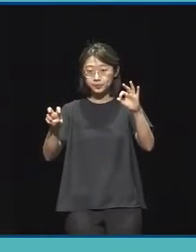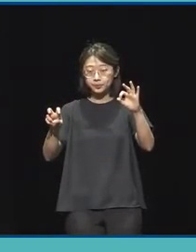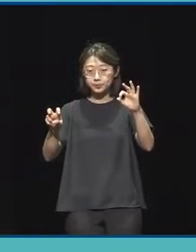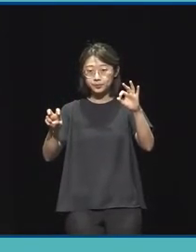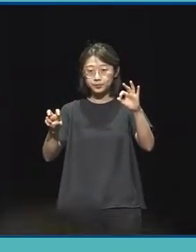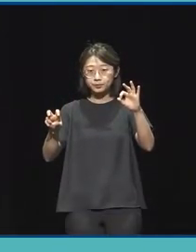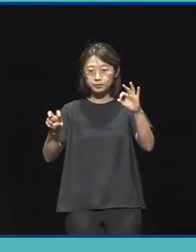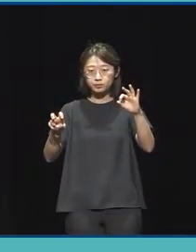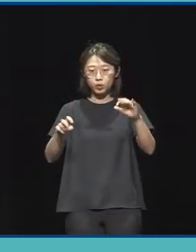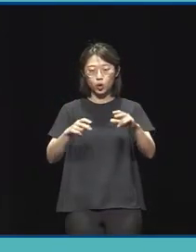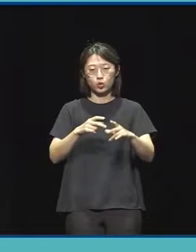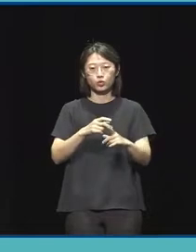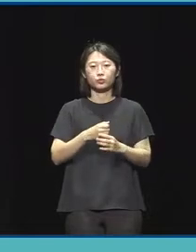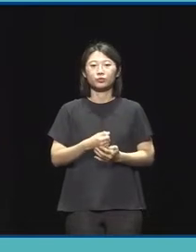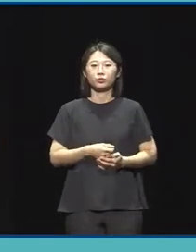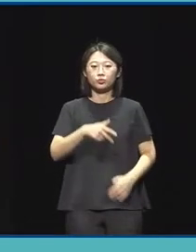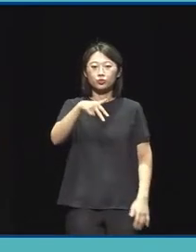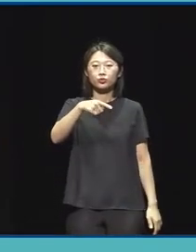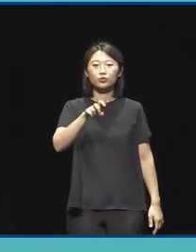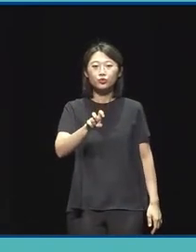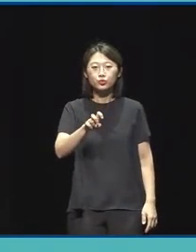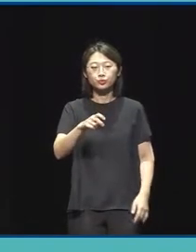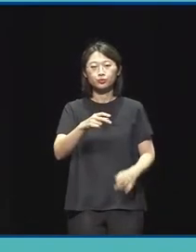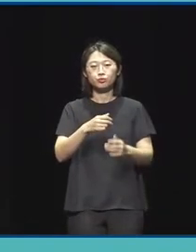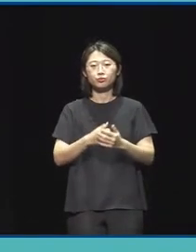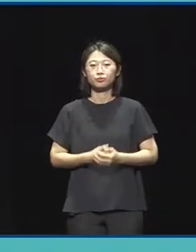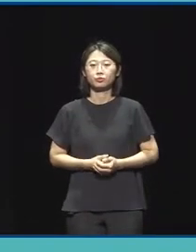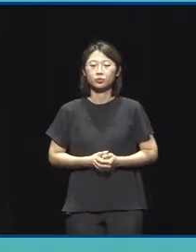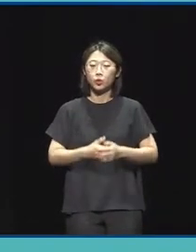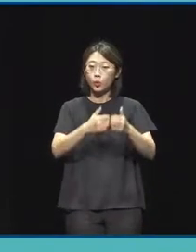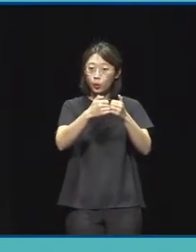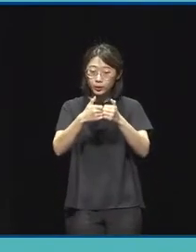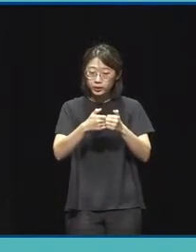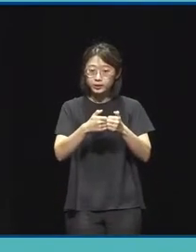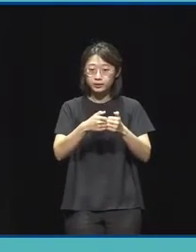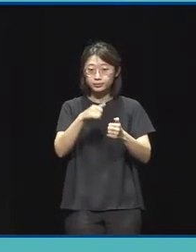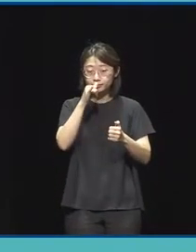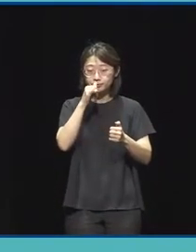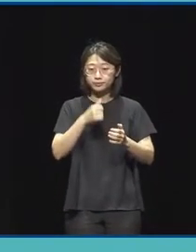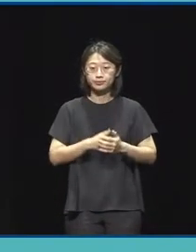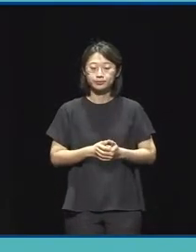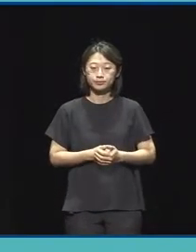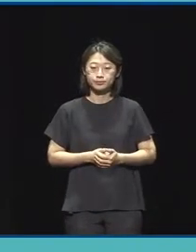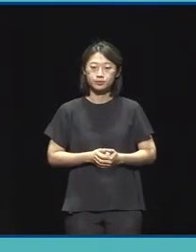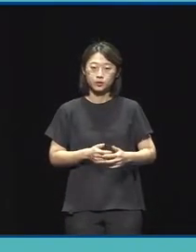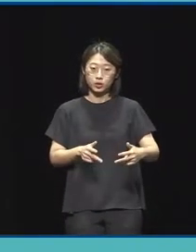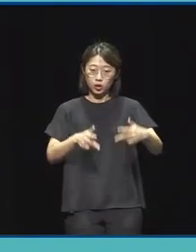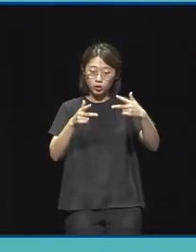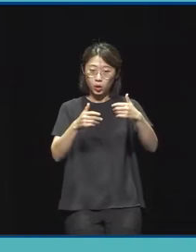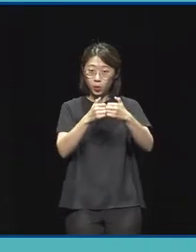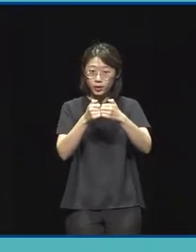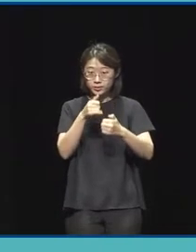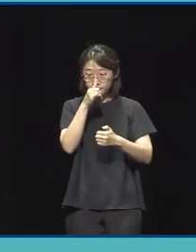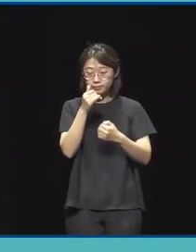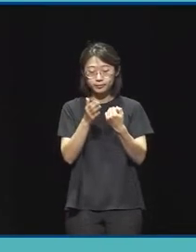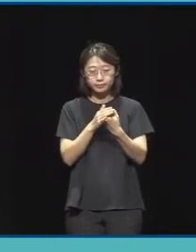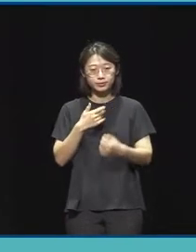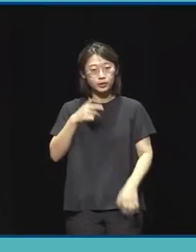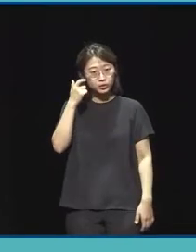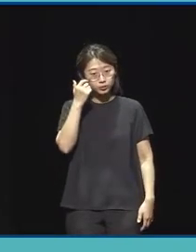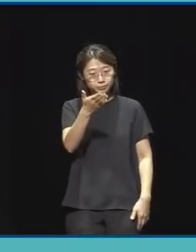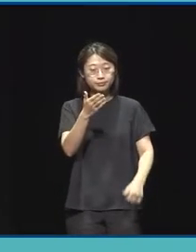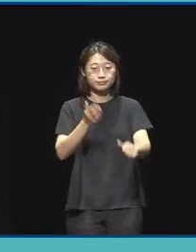각 사업별 줌 회의를 통해서 질의 응답 및 컨설팅 시간을 별도로 마련하도록 하겠습니다